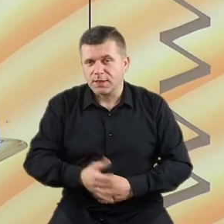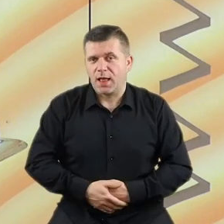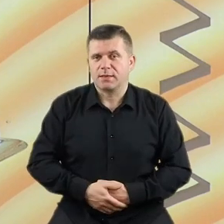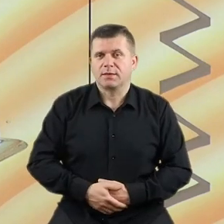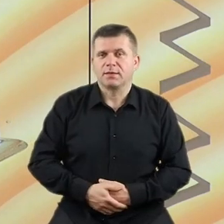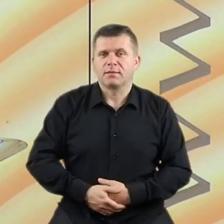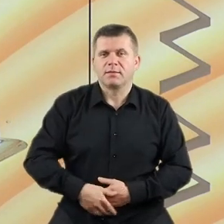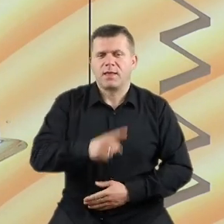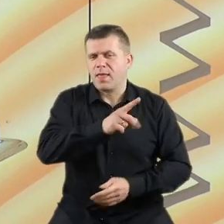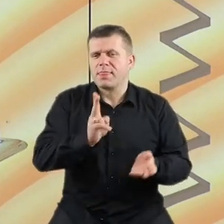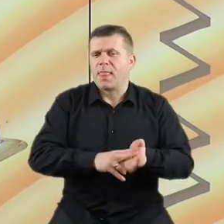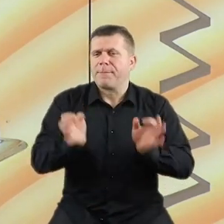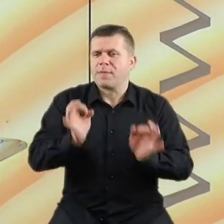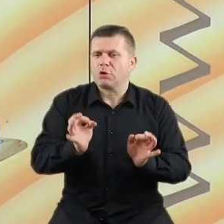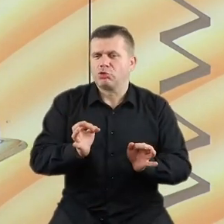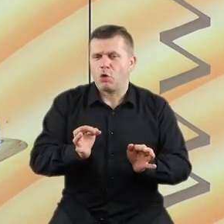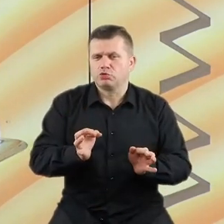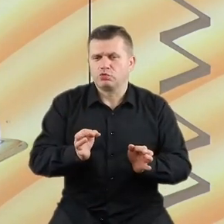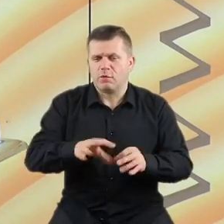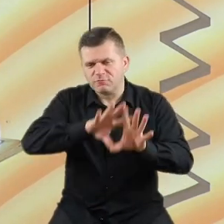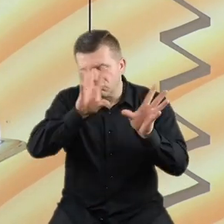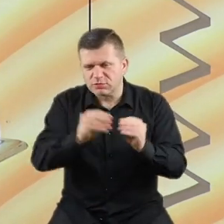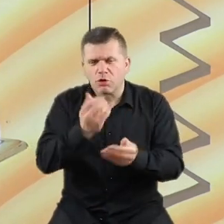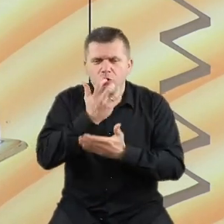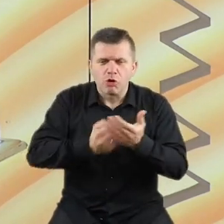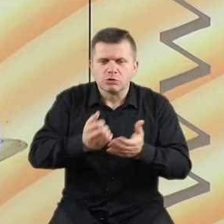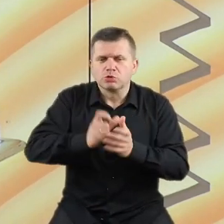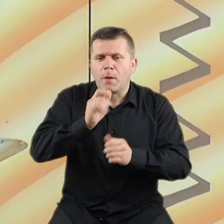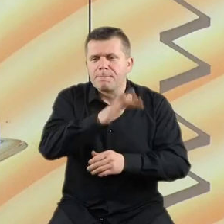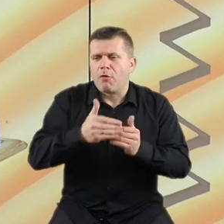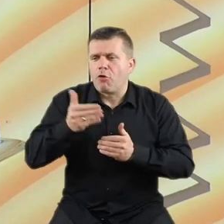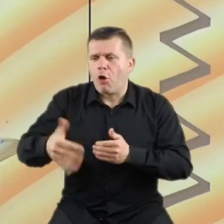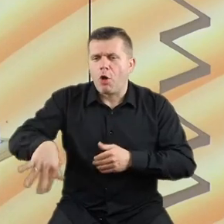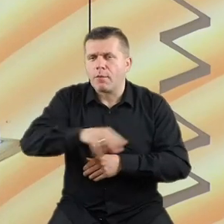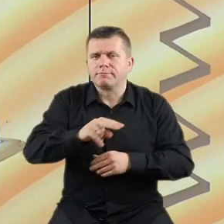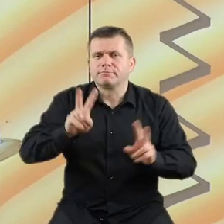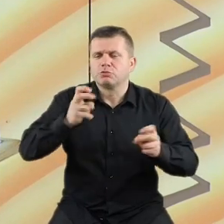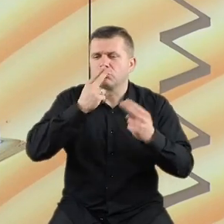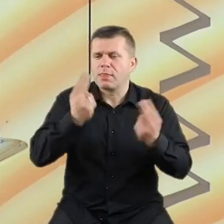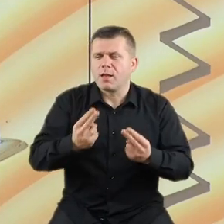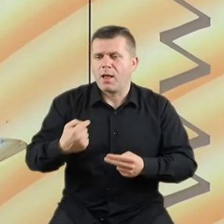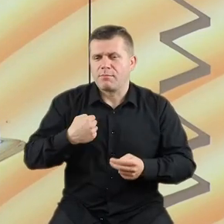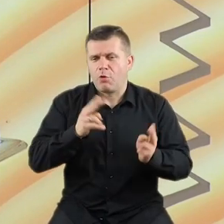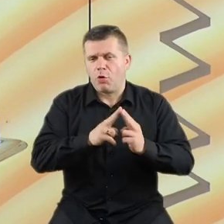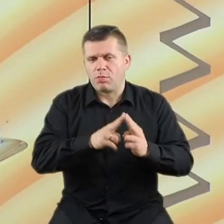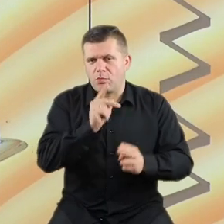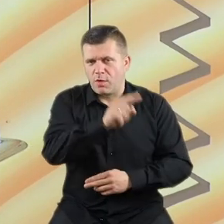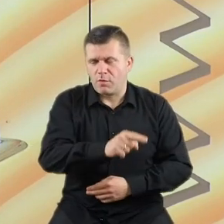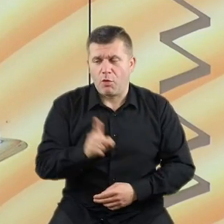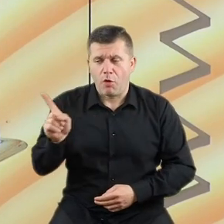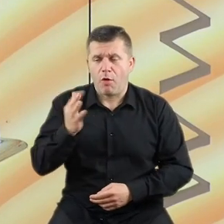Ona na bieżąco czerpie z tego wszystkiego, co ma dookoła. To taka dziennikarka, która mnie z nią skontaktowała, mówiła,